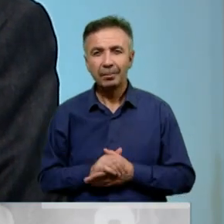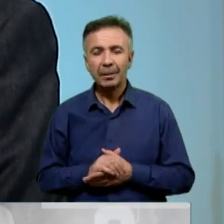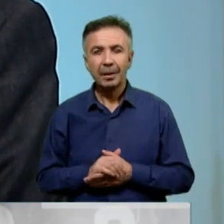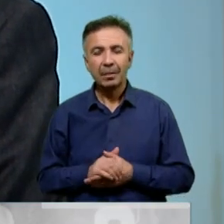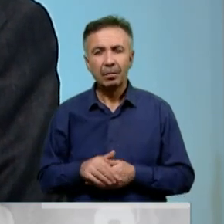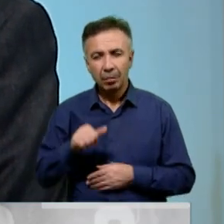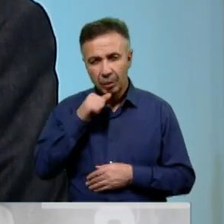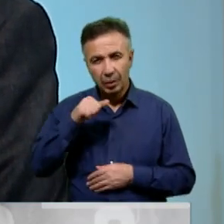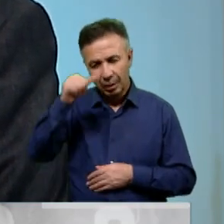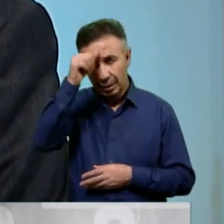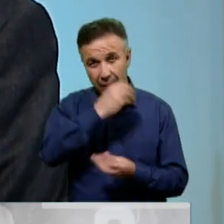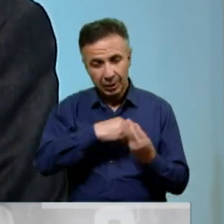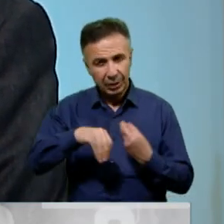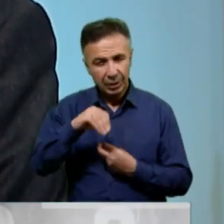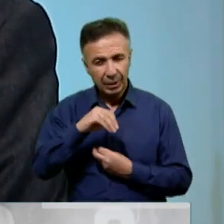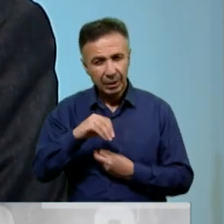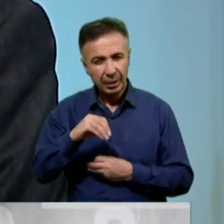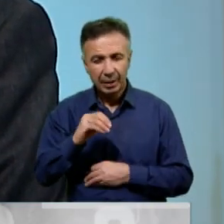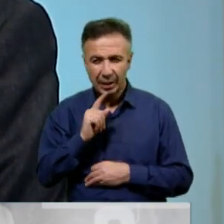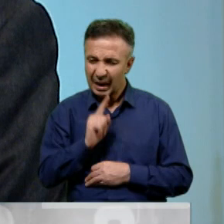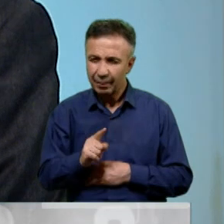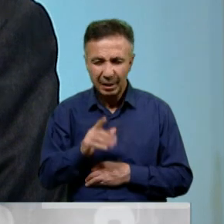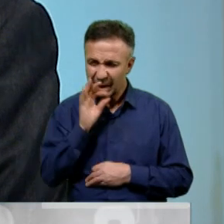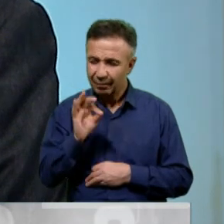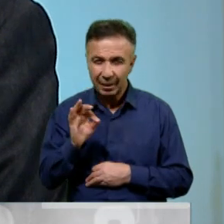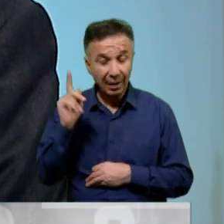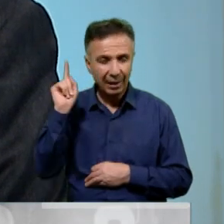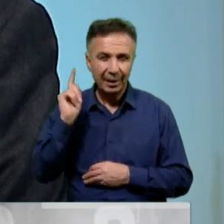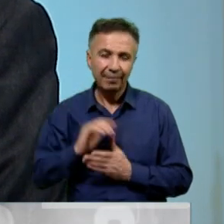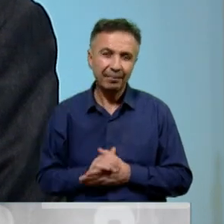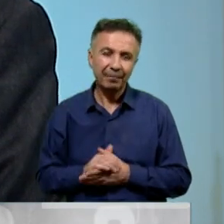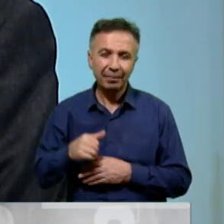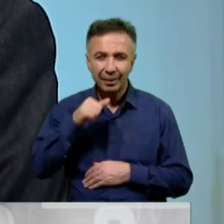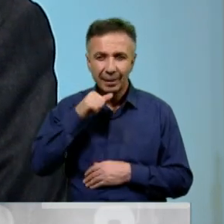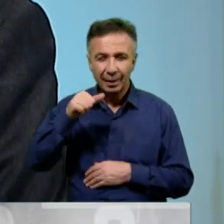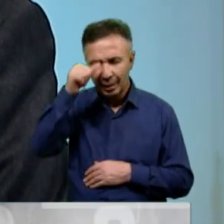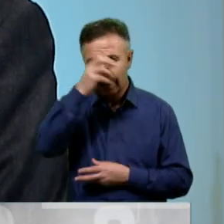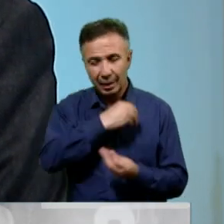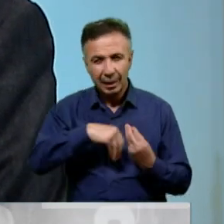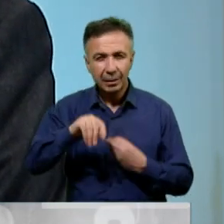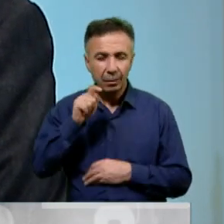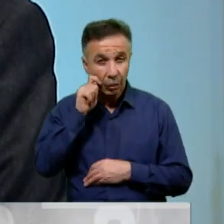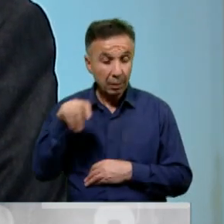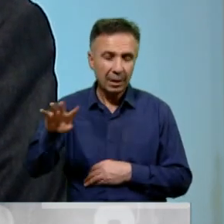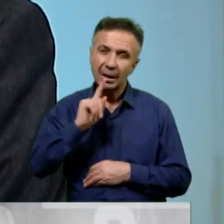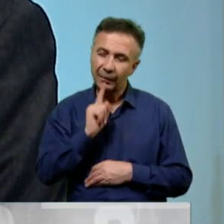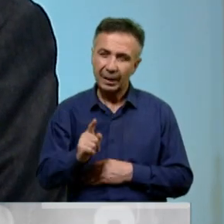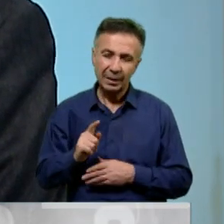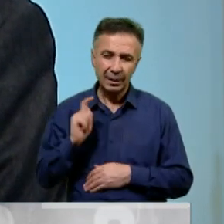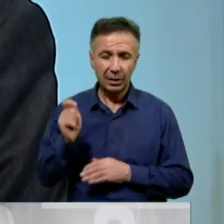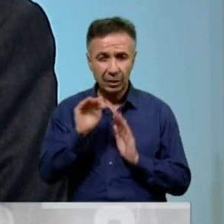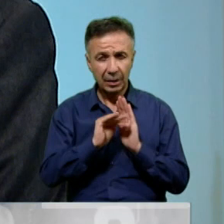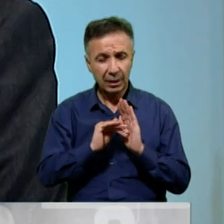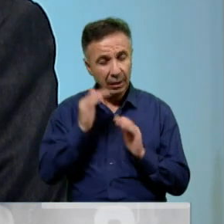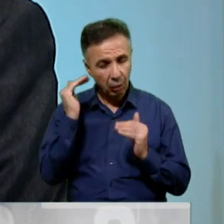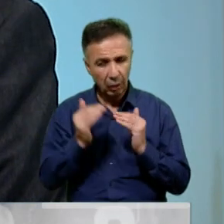ibadeti tayin eden kim? Cenab-ı Hak. Yani hac, Müslüman üzerine farz, belirli şartları